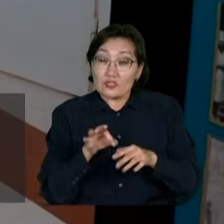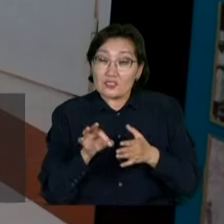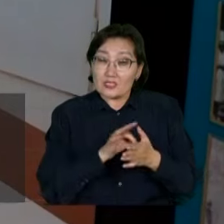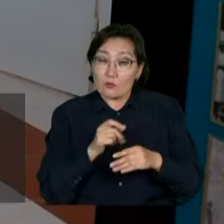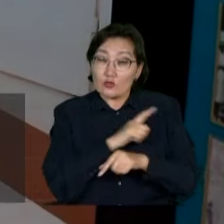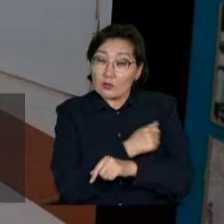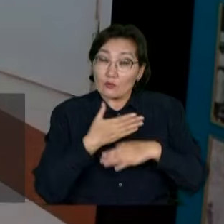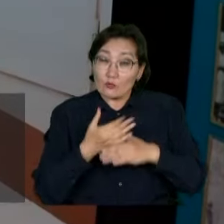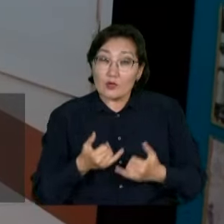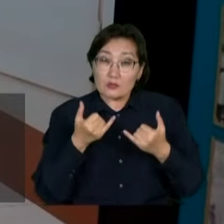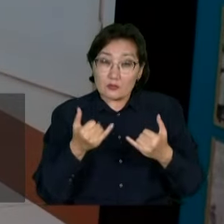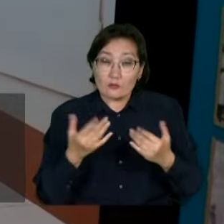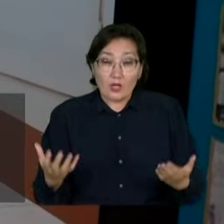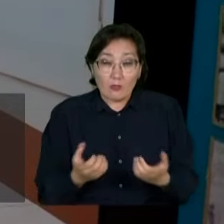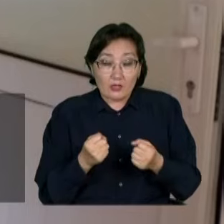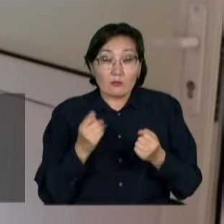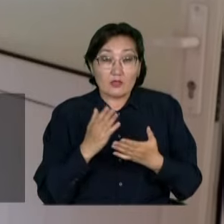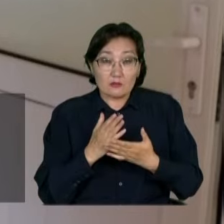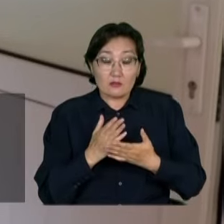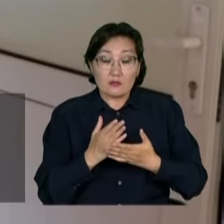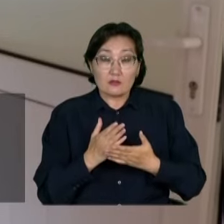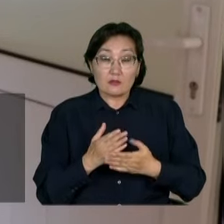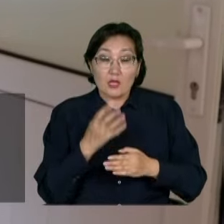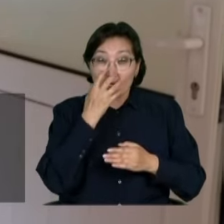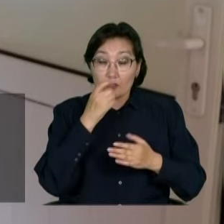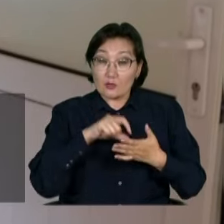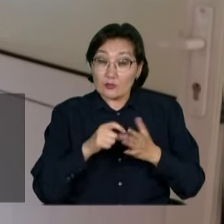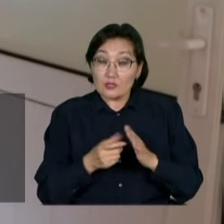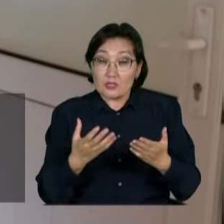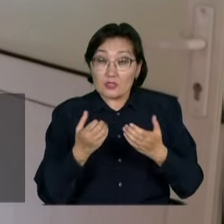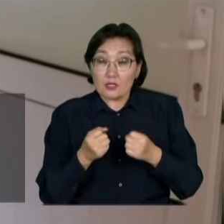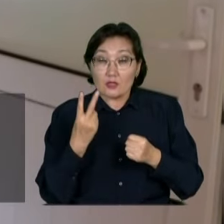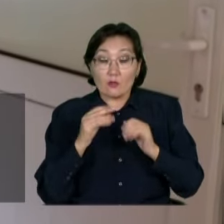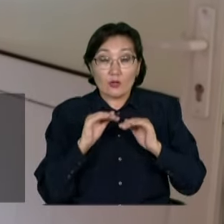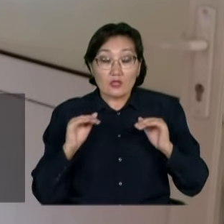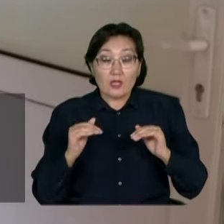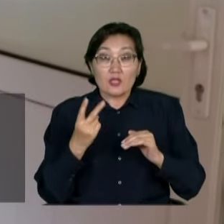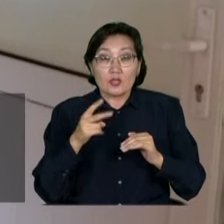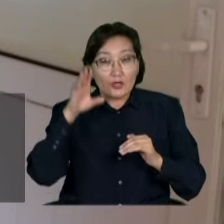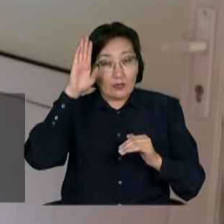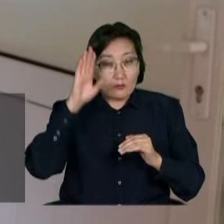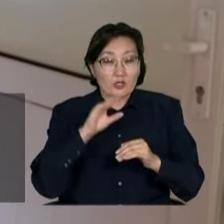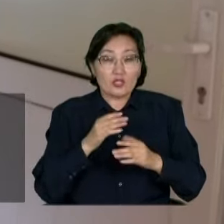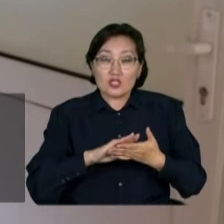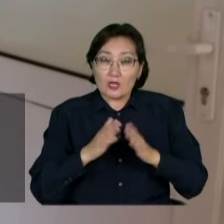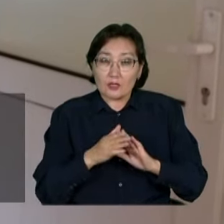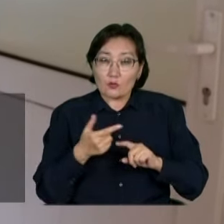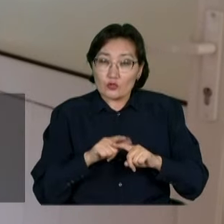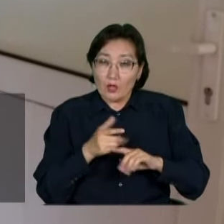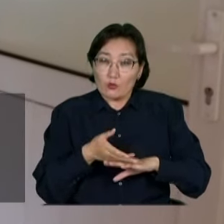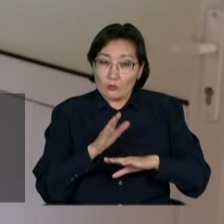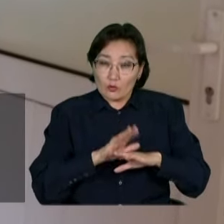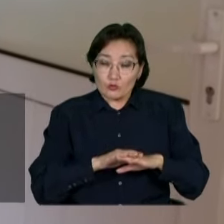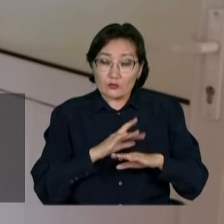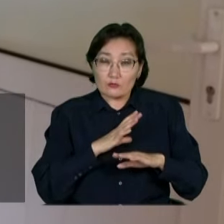алғашқы көмек көрсетіп аман алып қалды. Реанимация бөліміне қабылдадық екі баланы. Екеуінің де жағдайы келгенде ауыр болды.